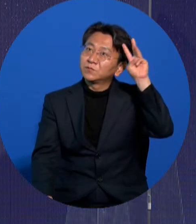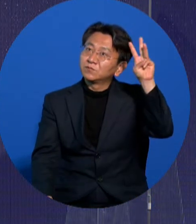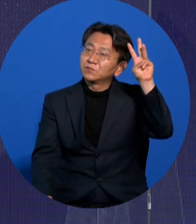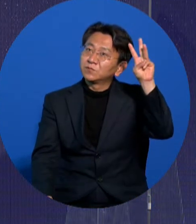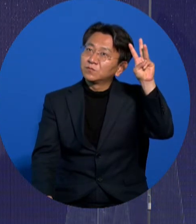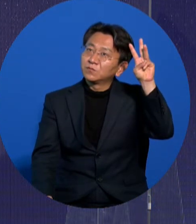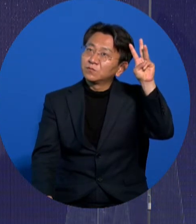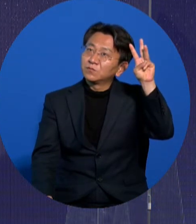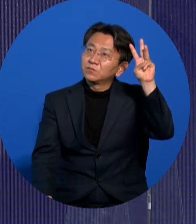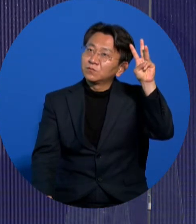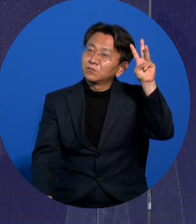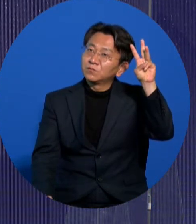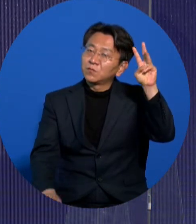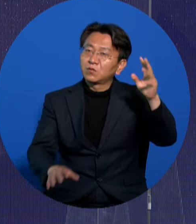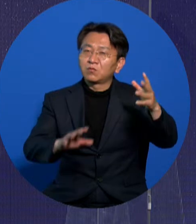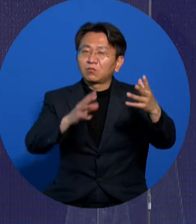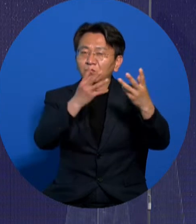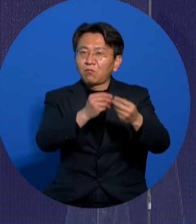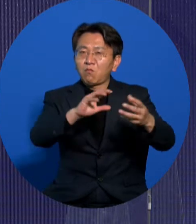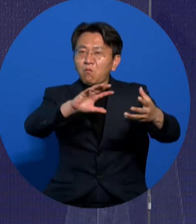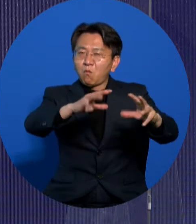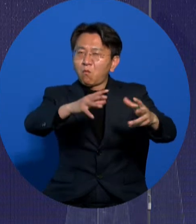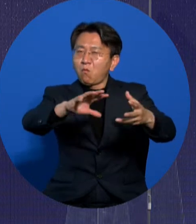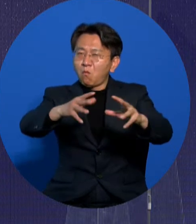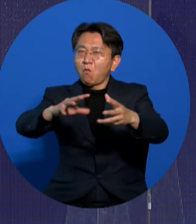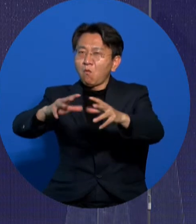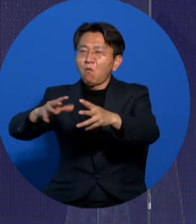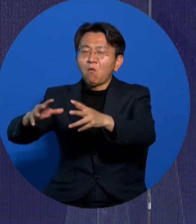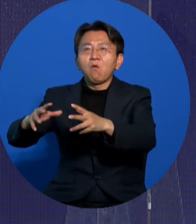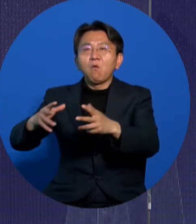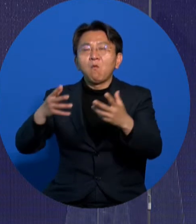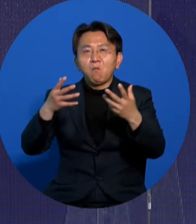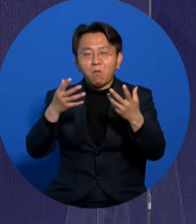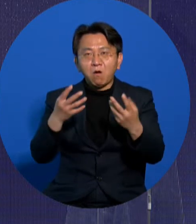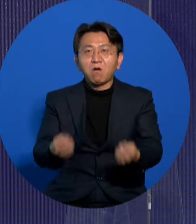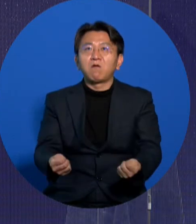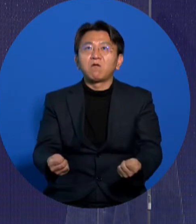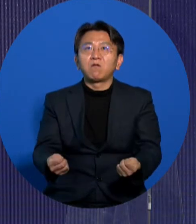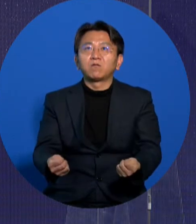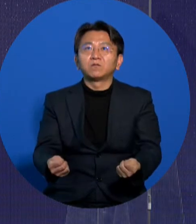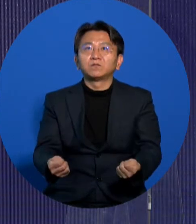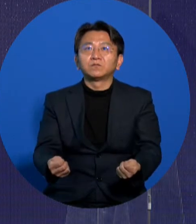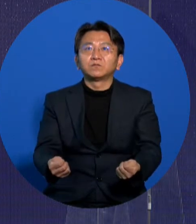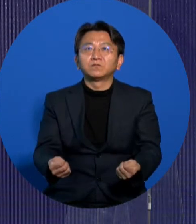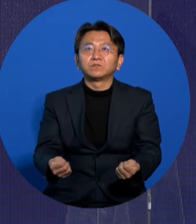내용들이 이제 오갔고 중요한 이슈들이 있는데요. 먼저 기조